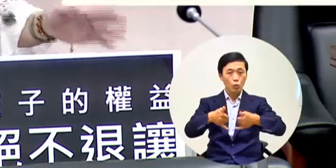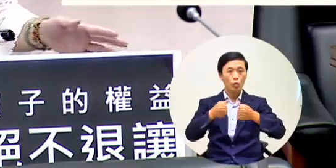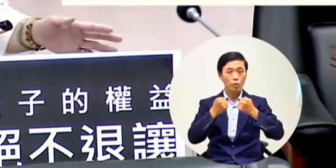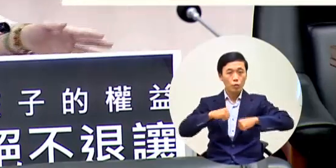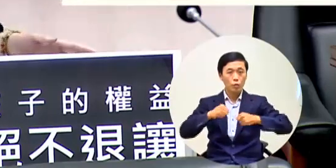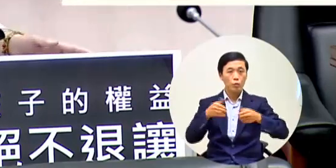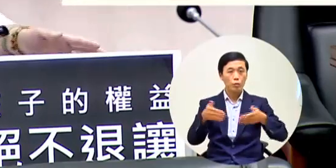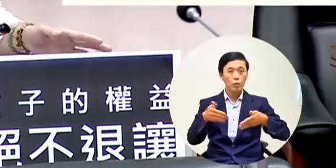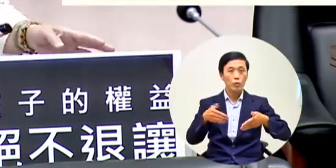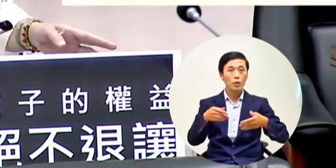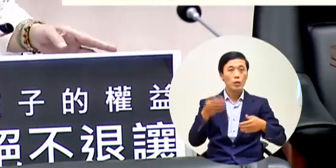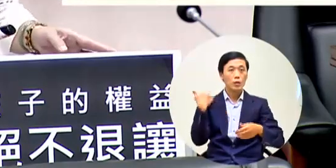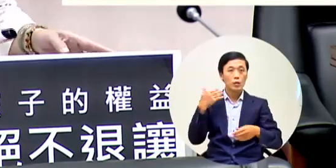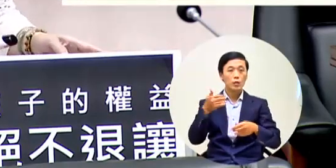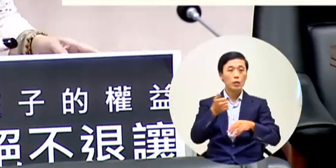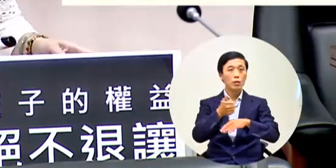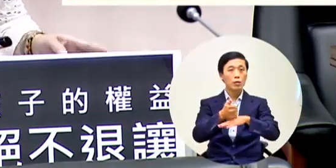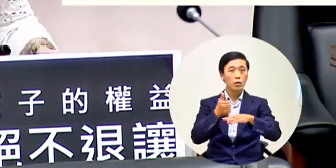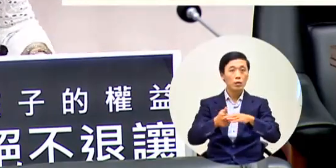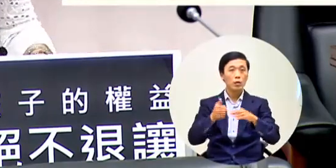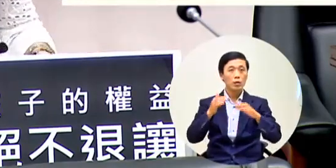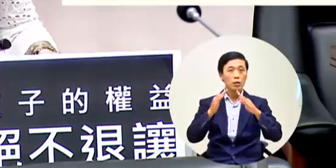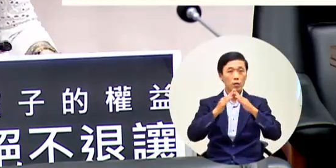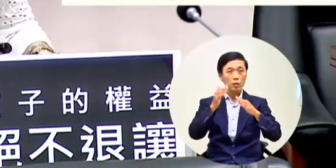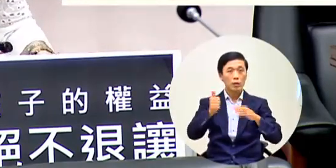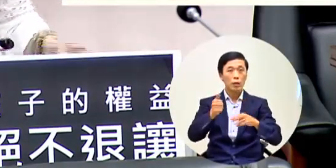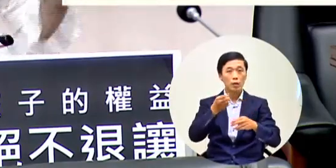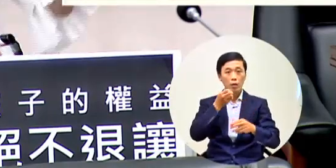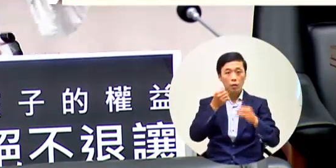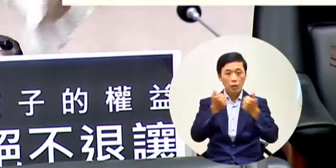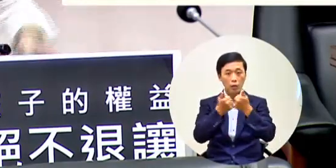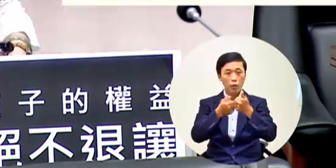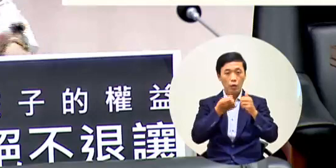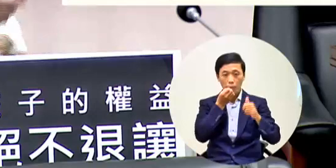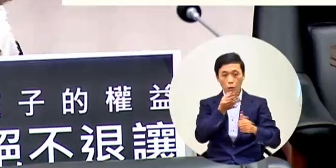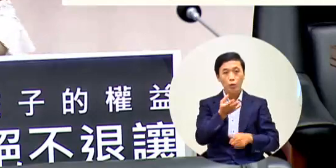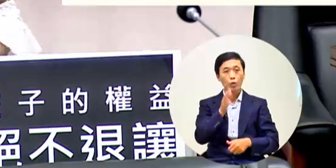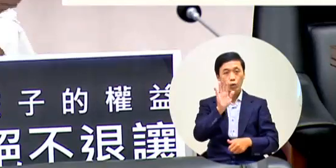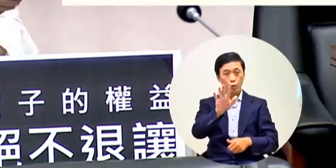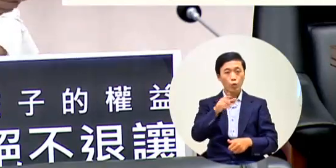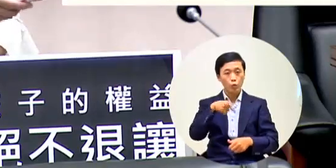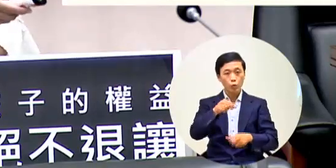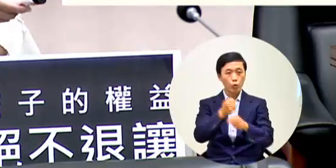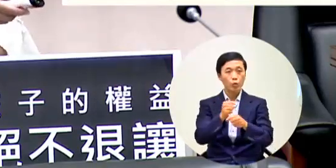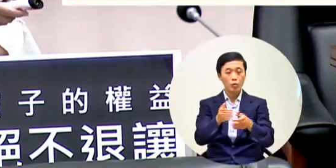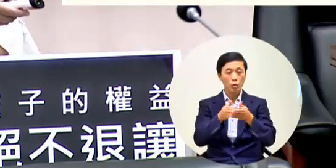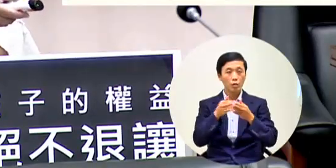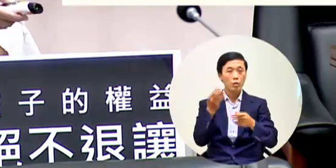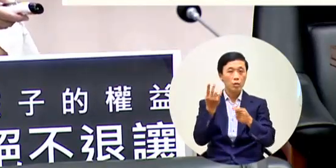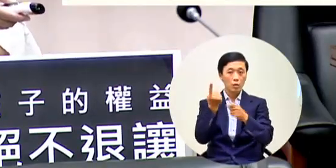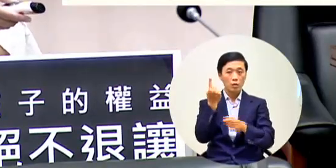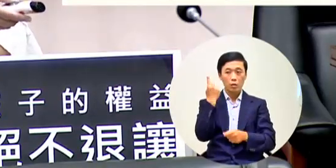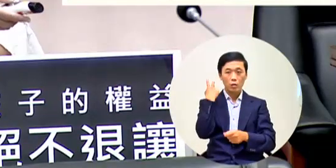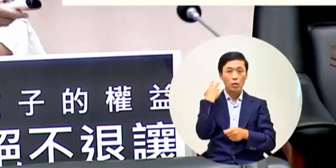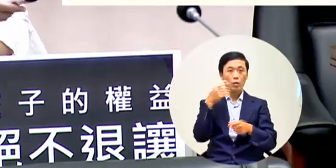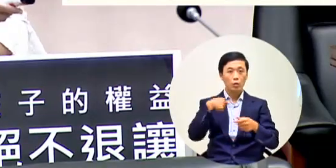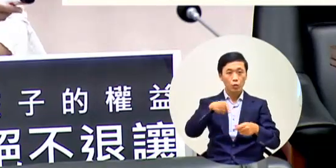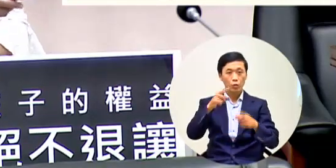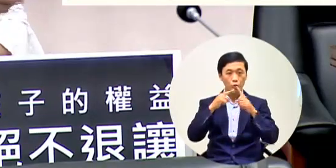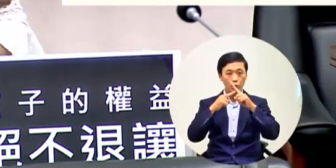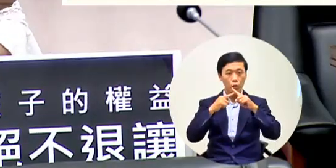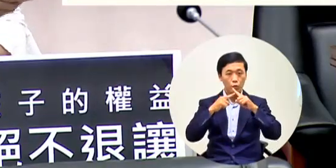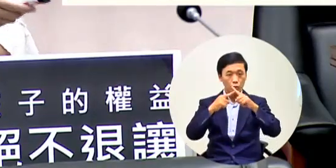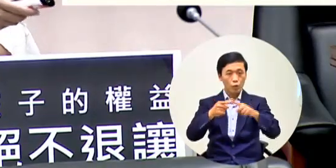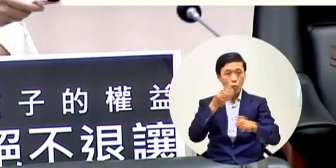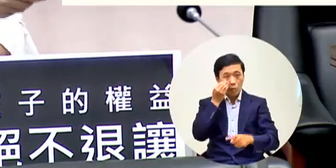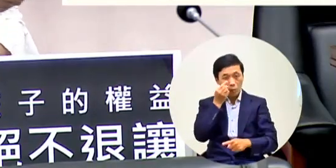在市长当时在旅游业汇报的时候也承诺要做，那前几天也有做过会刊哈这条路，但